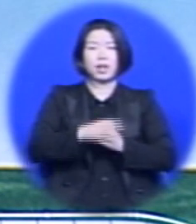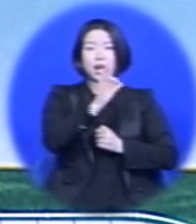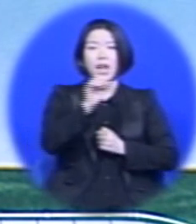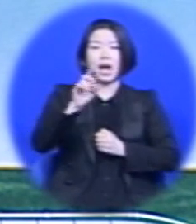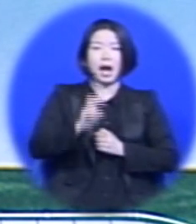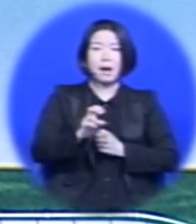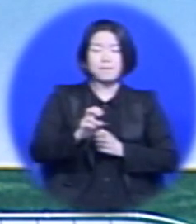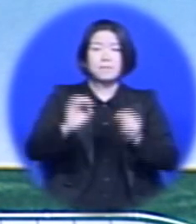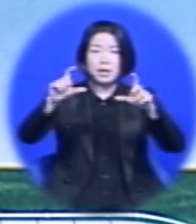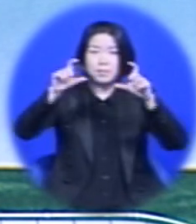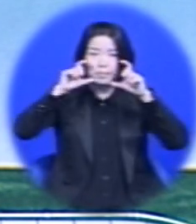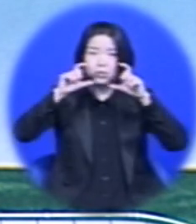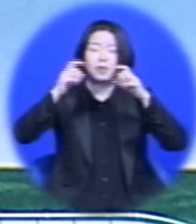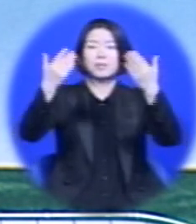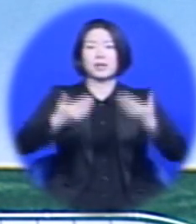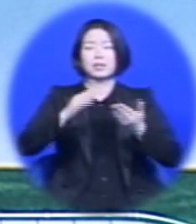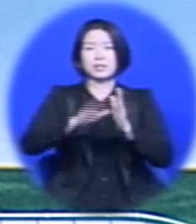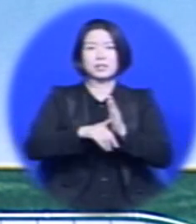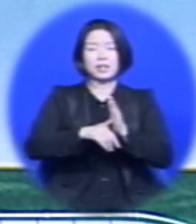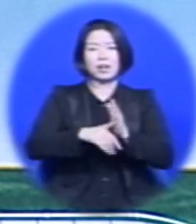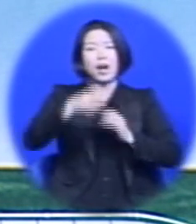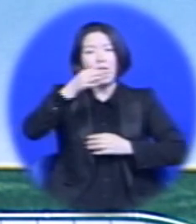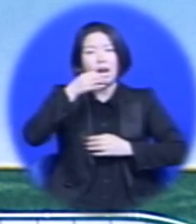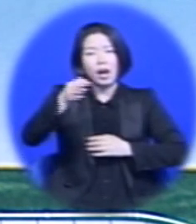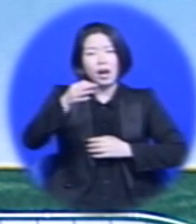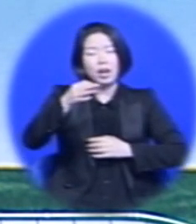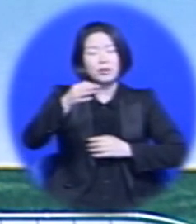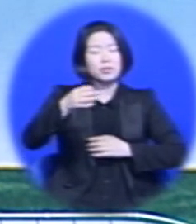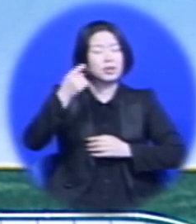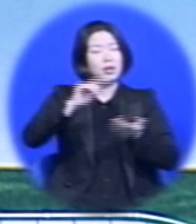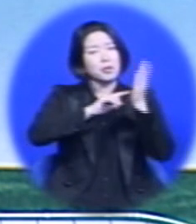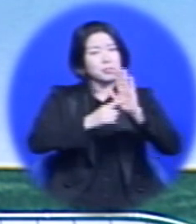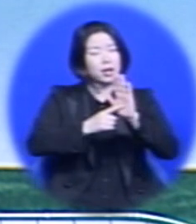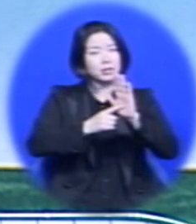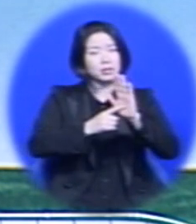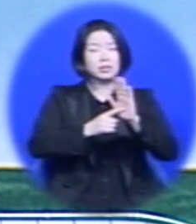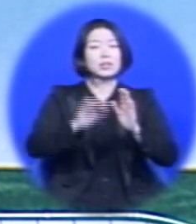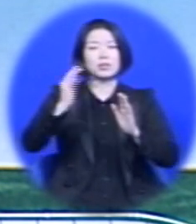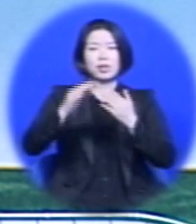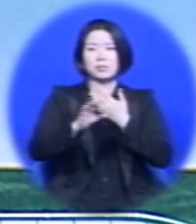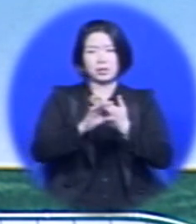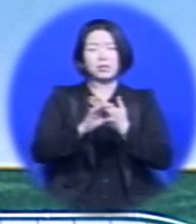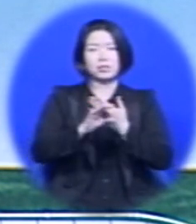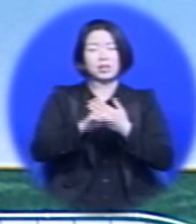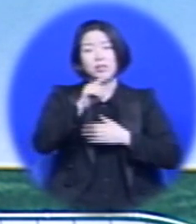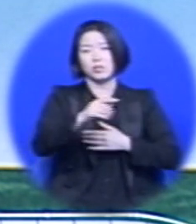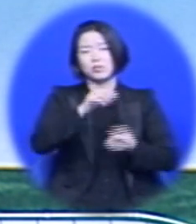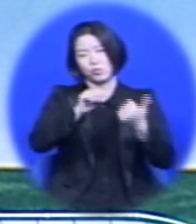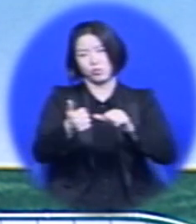입니다 이런 진단을 받았는데 감깁니다 이런 정도의 반응도 안 나오는 사람이면 그 정말